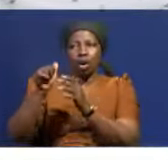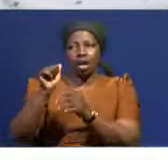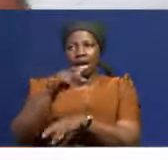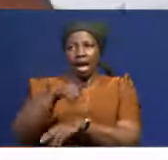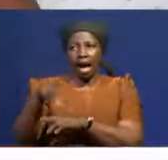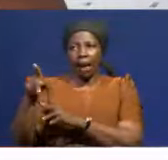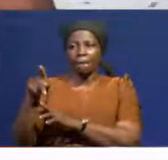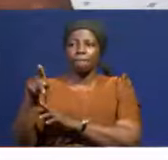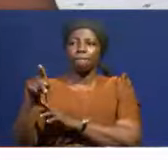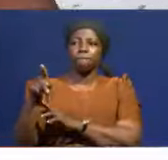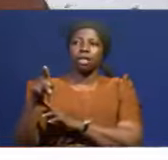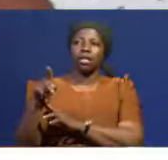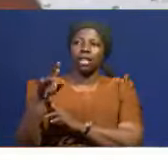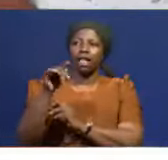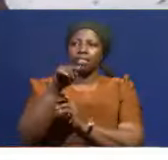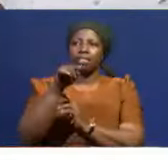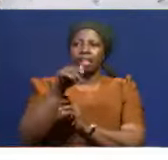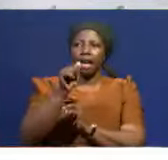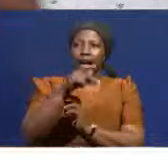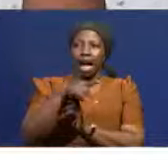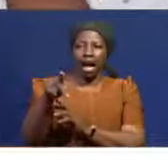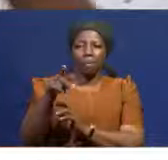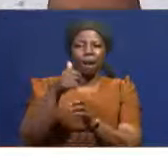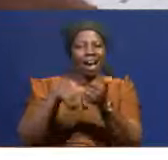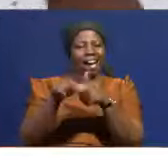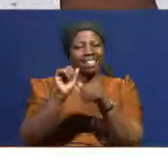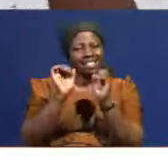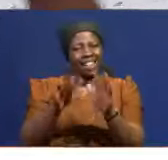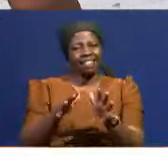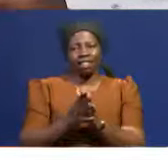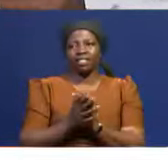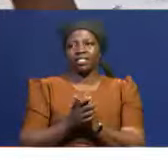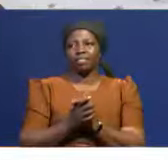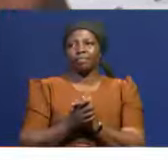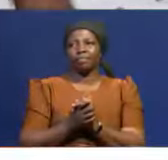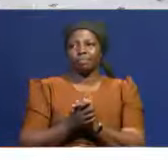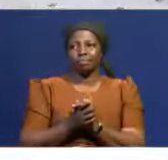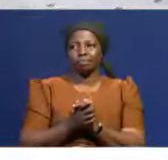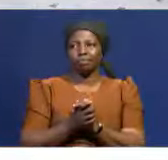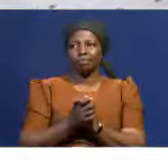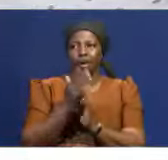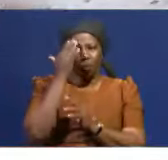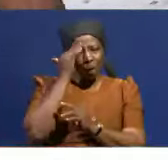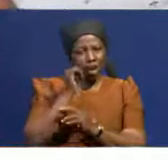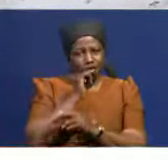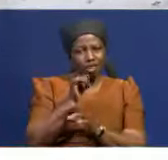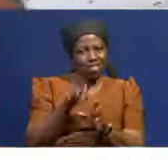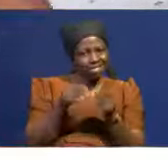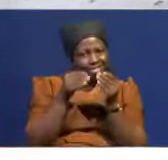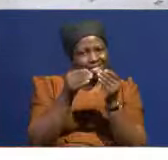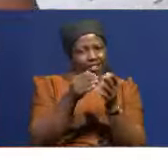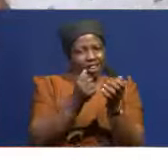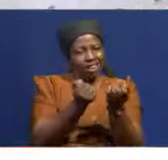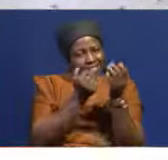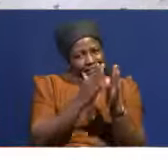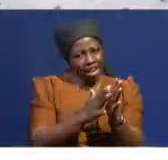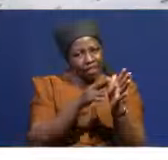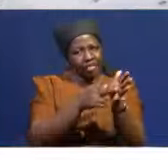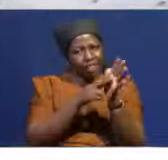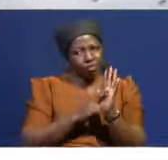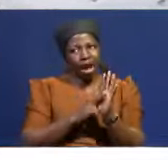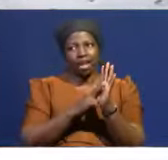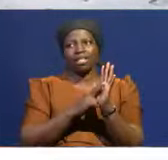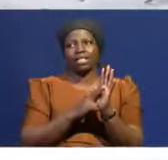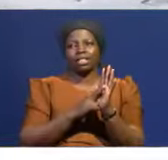nini why don't this app take into force? Why don't they take into force to give drivers the required minimum amount